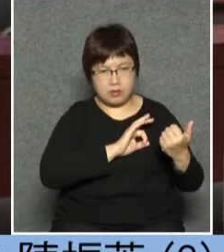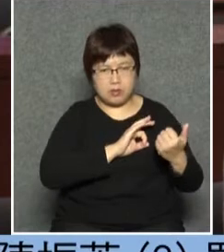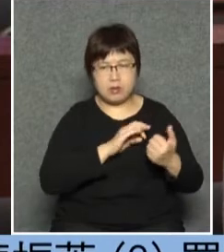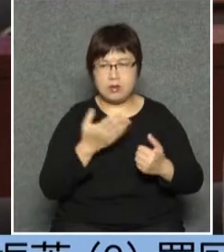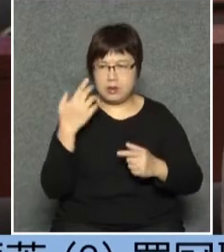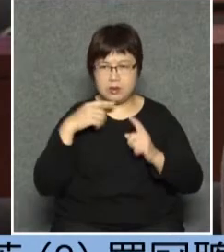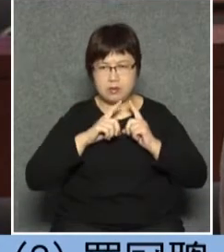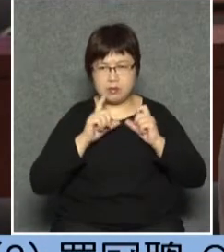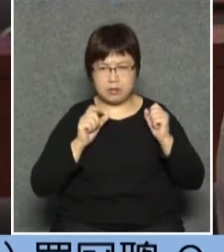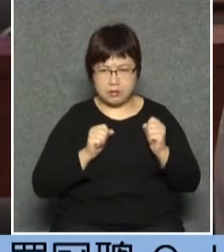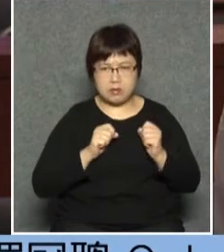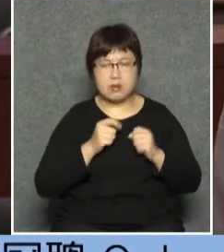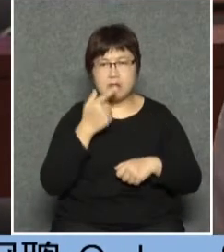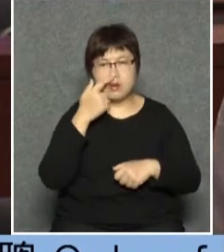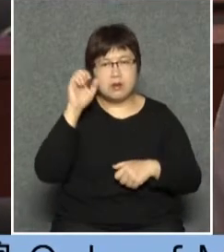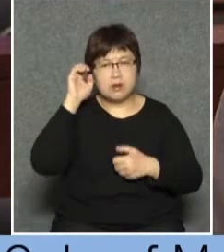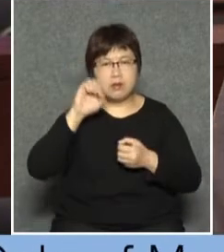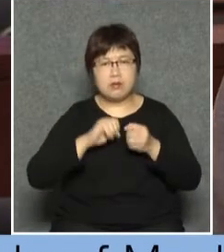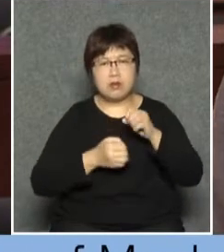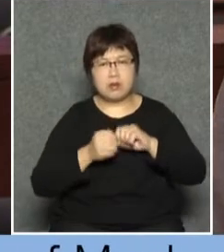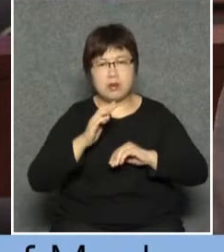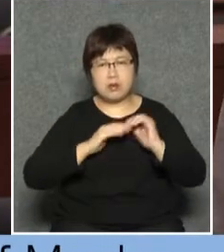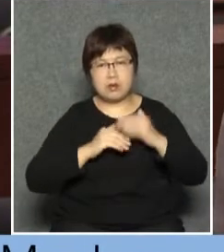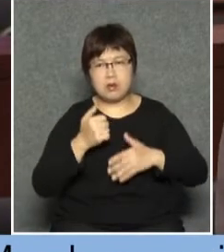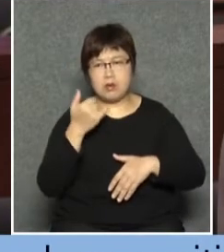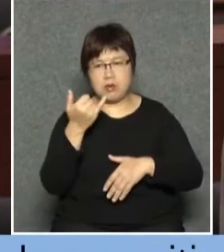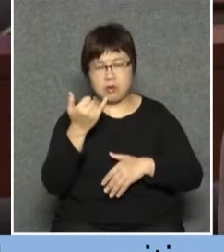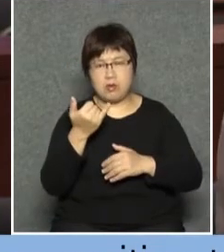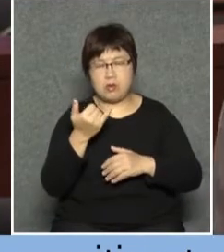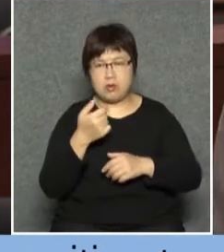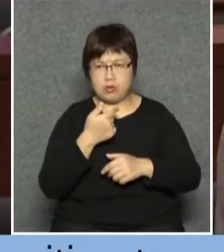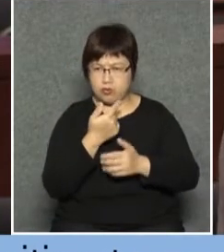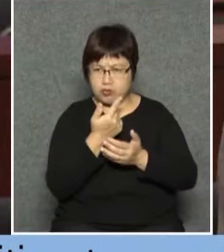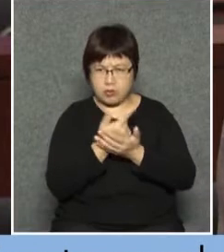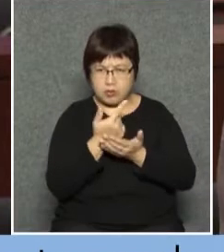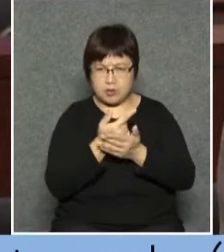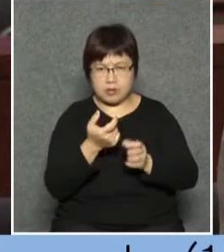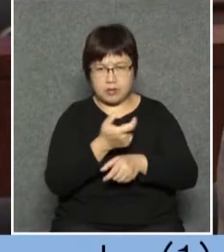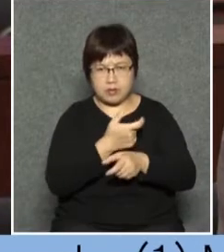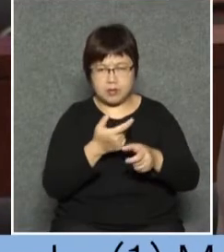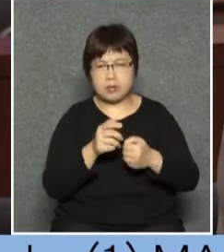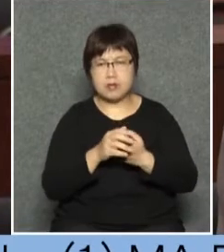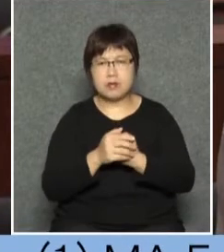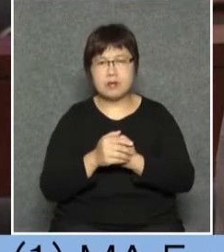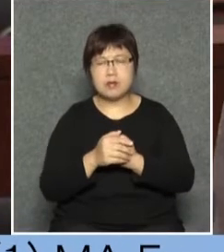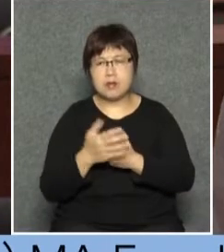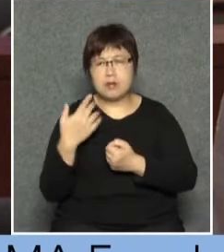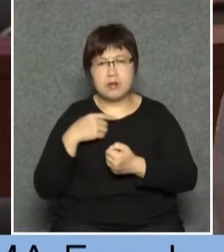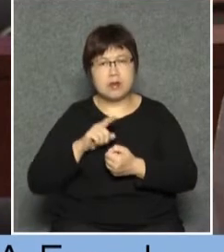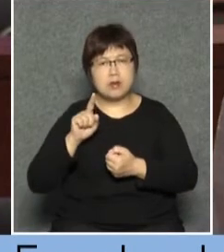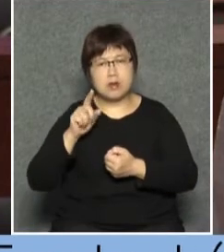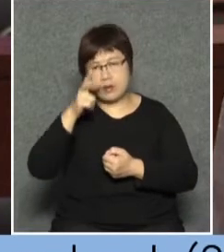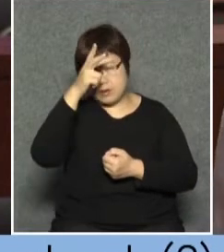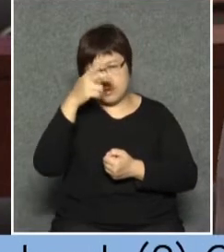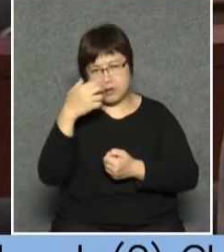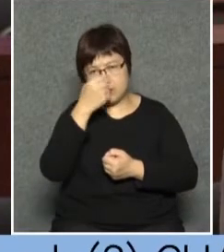代將創新科技列為六大優勢產業之一，一直到上任特首梁振英上